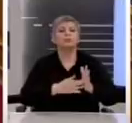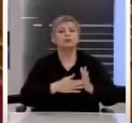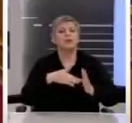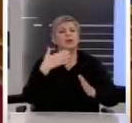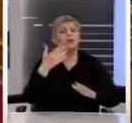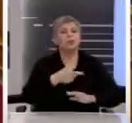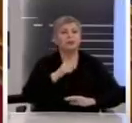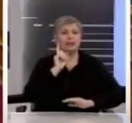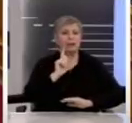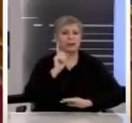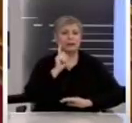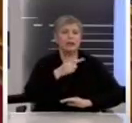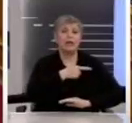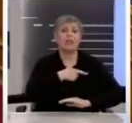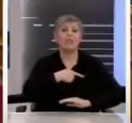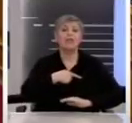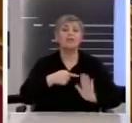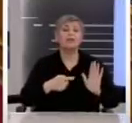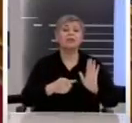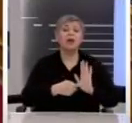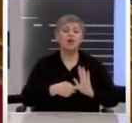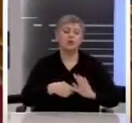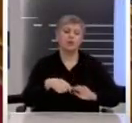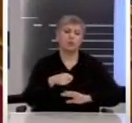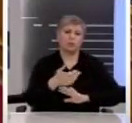Νομοθετικής. Παρακαλώ, ακούστε.